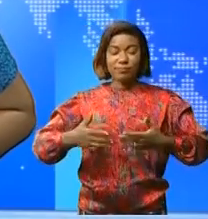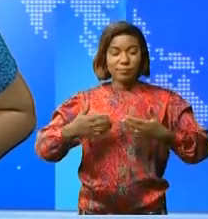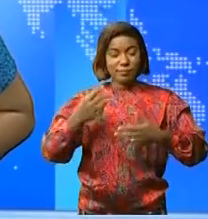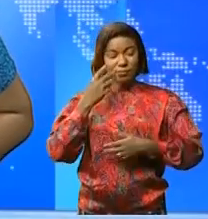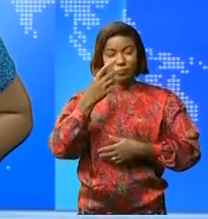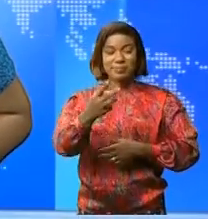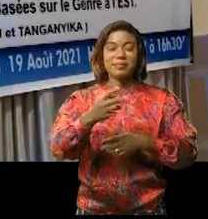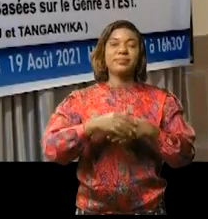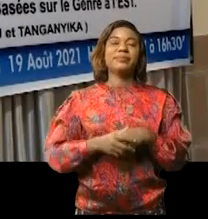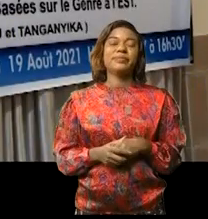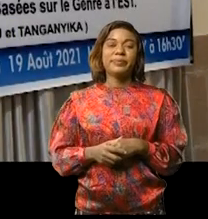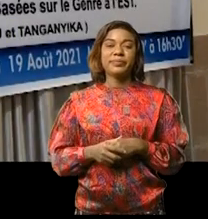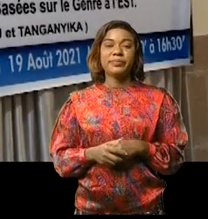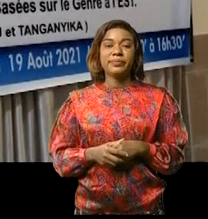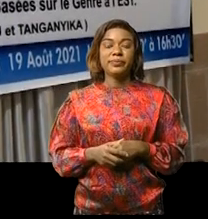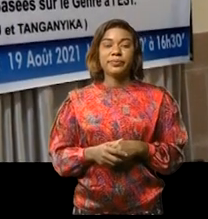et commentaires.